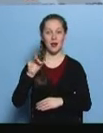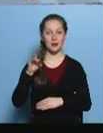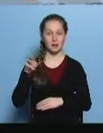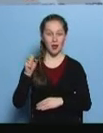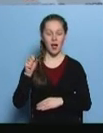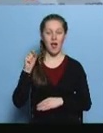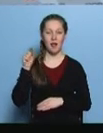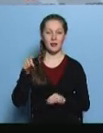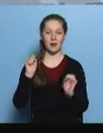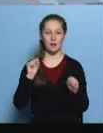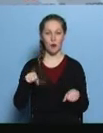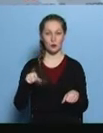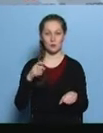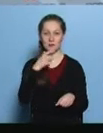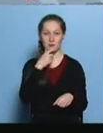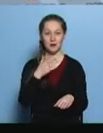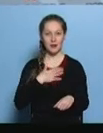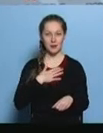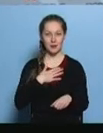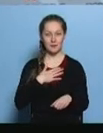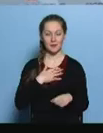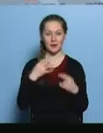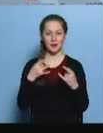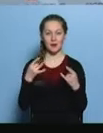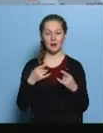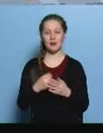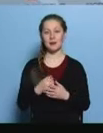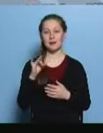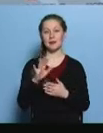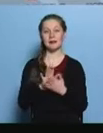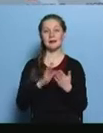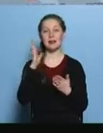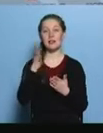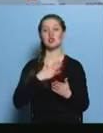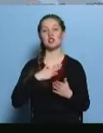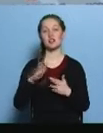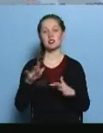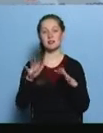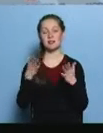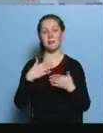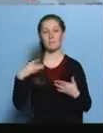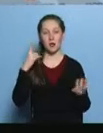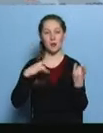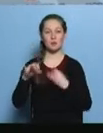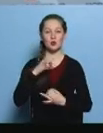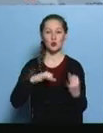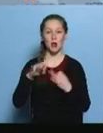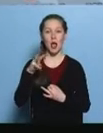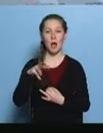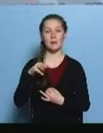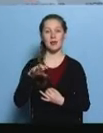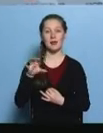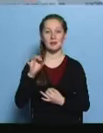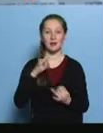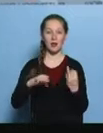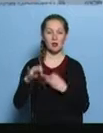они могут уже нас смотреть. Дальнейшие наши действия вот мы обсуждаем с операторами МТС и обсуждаем